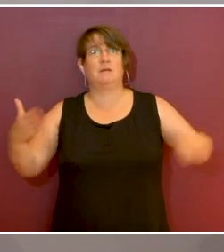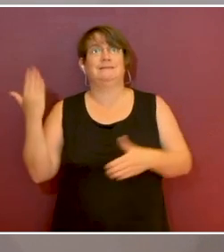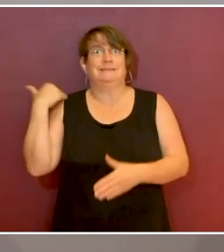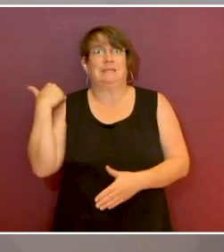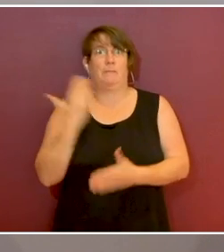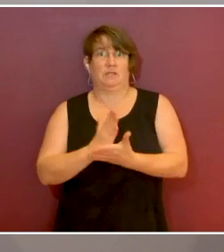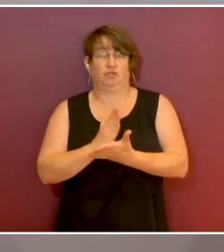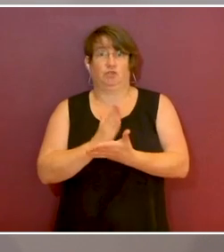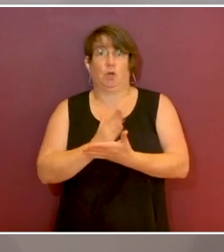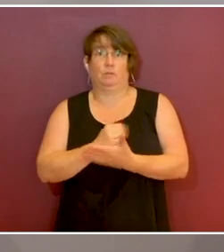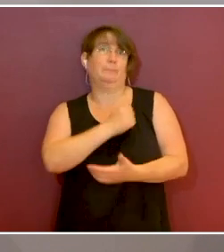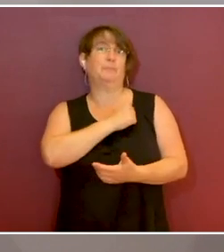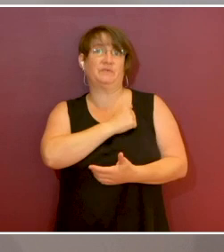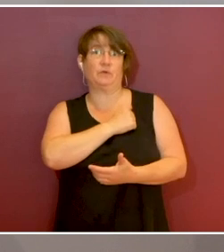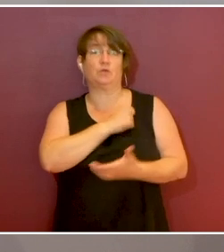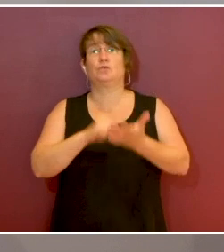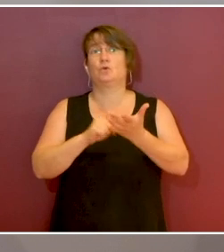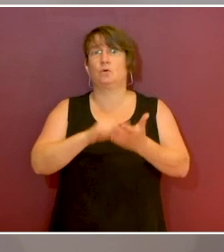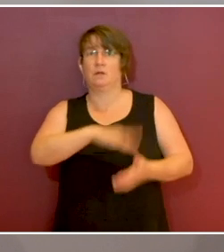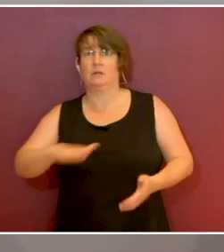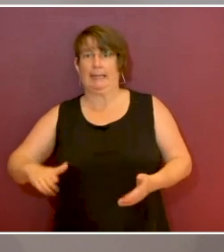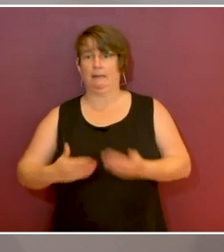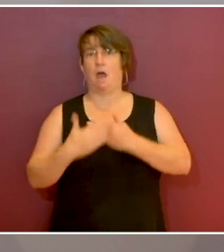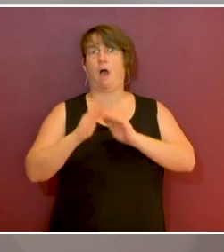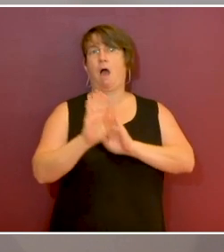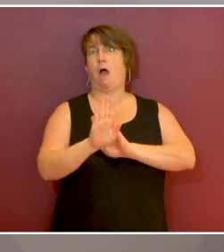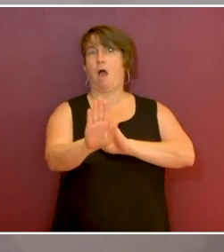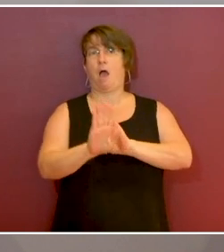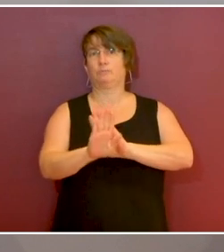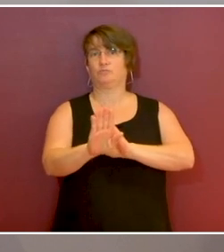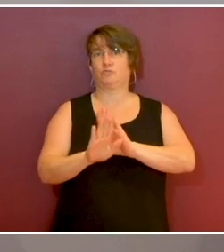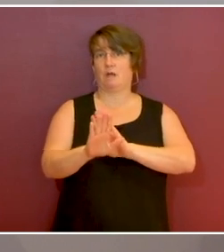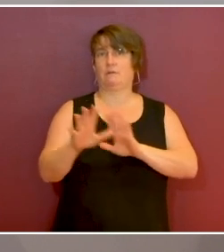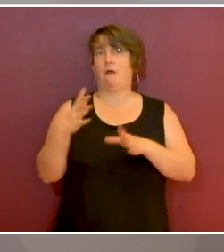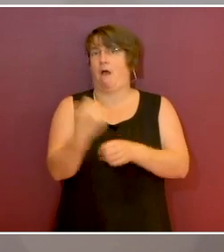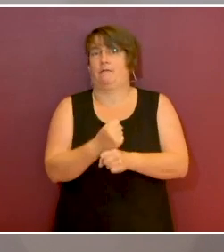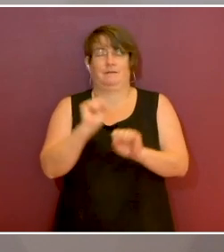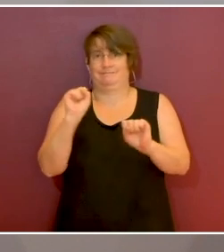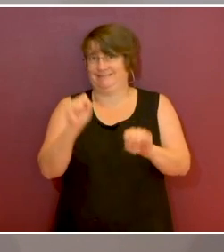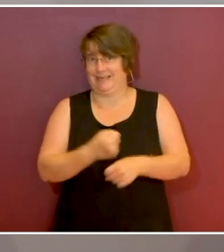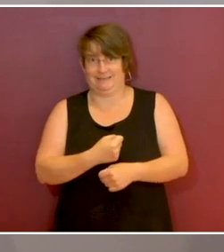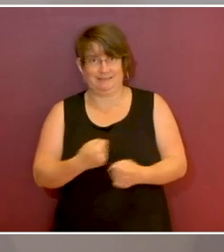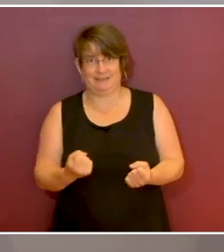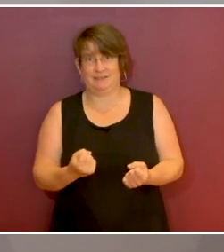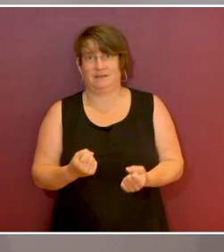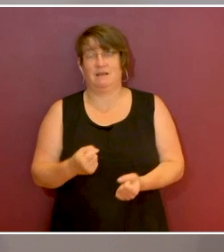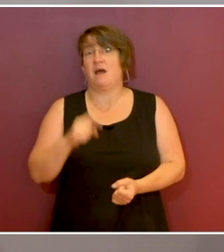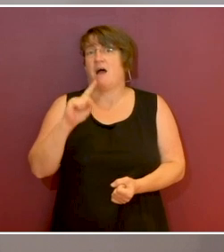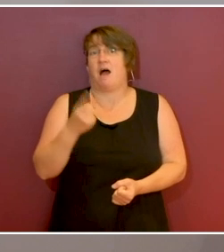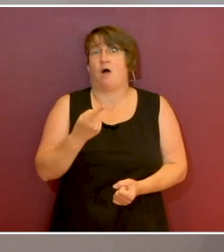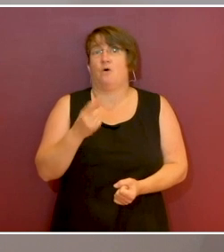Kinder naturgemäß keinen Abstand halten, es dort sowieso für die Kinder jedenfalls